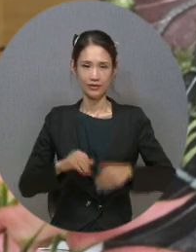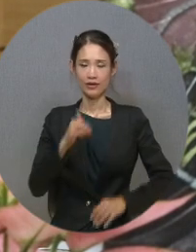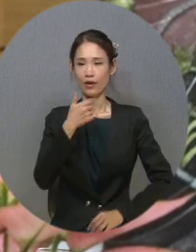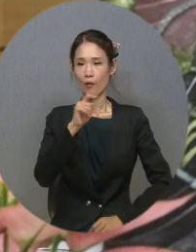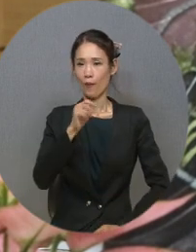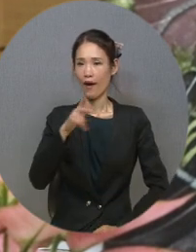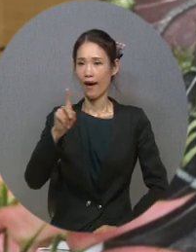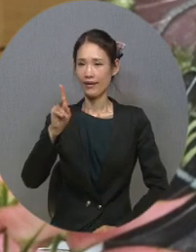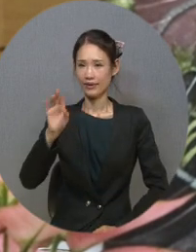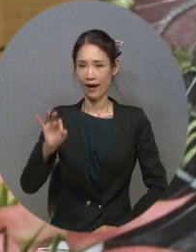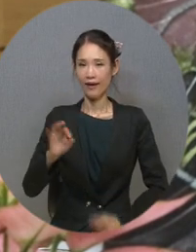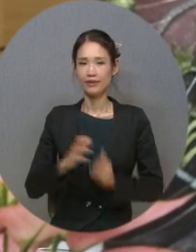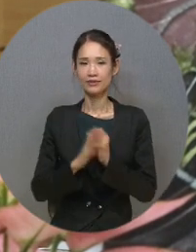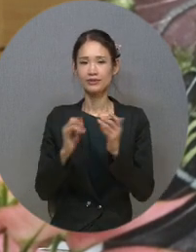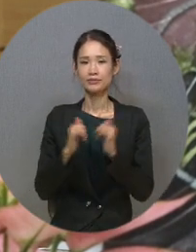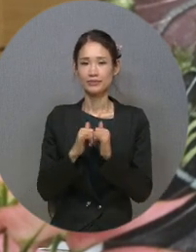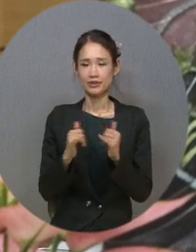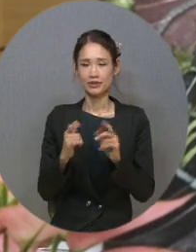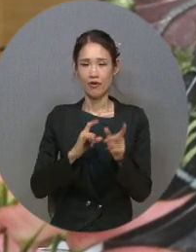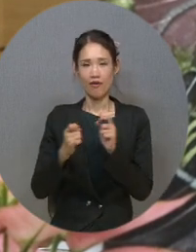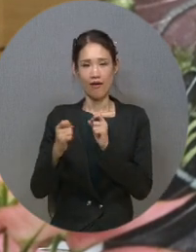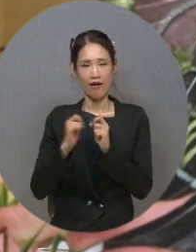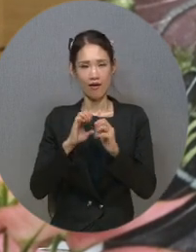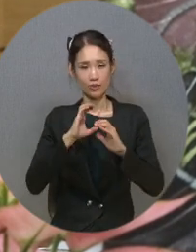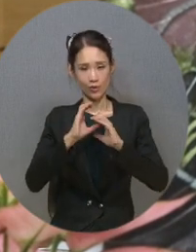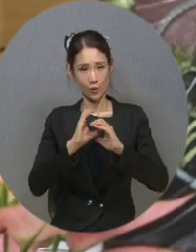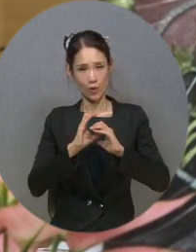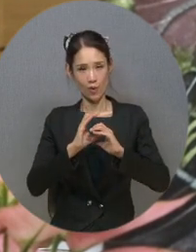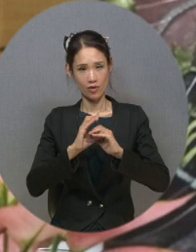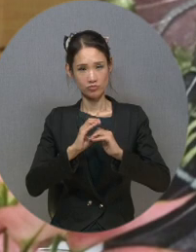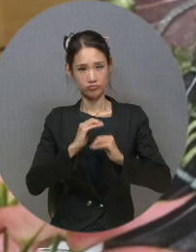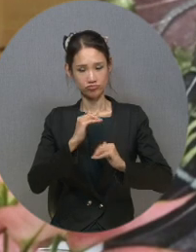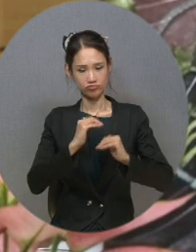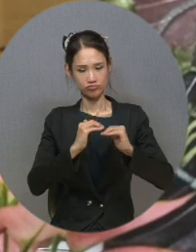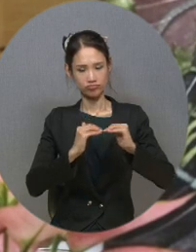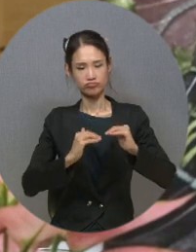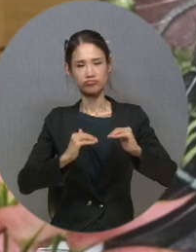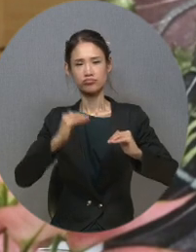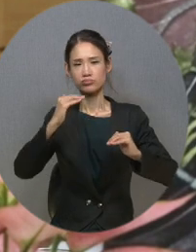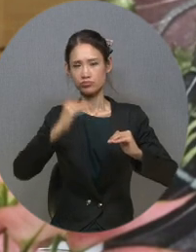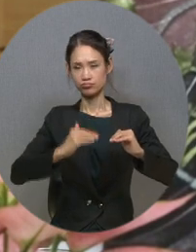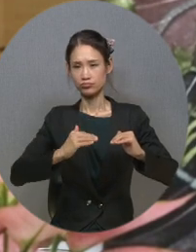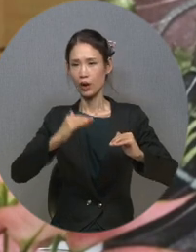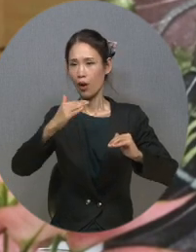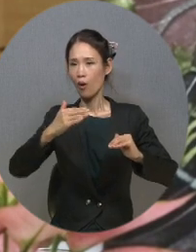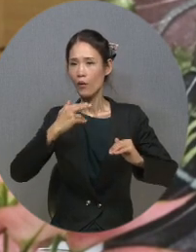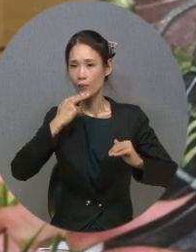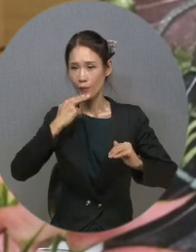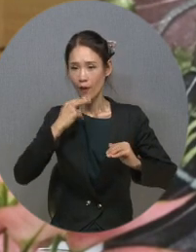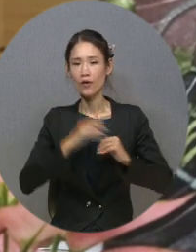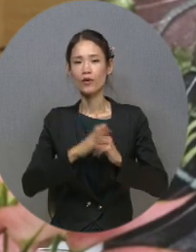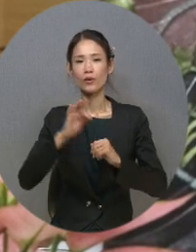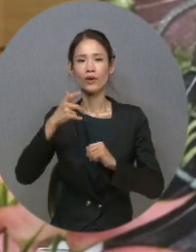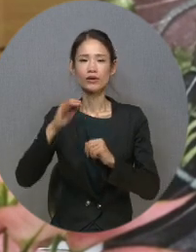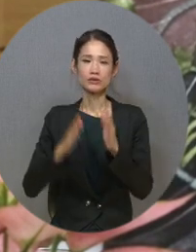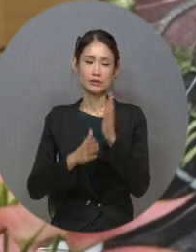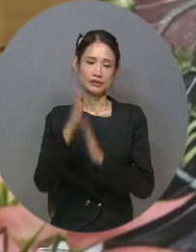슬로건으로 시민과 가깝게 소통하며 문턱 없는 광양시를 만들고 계신